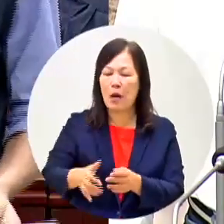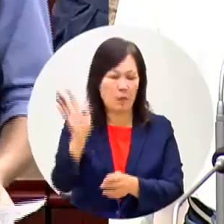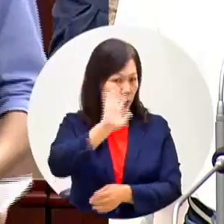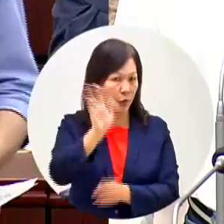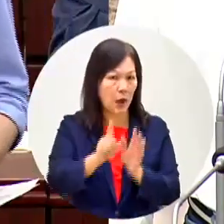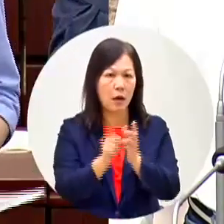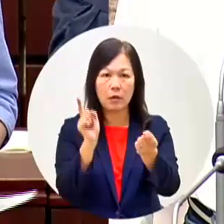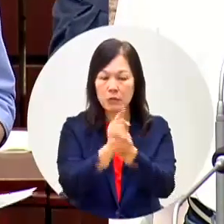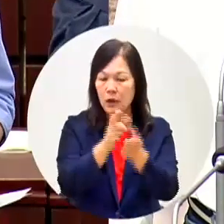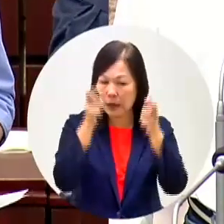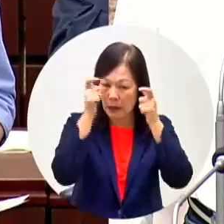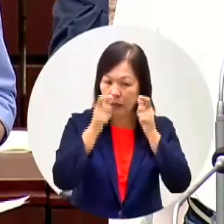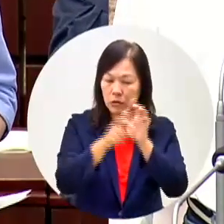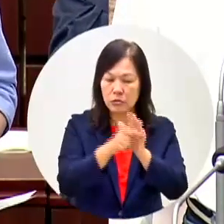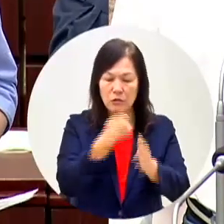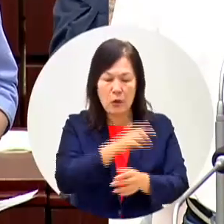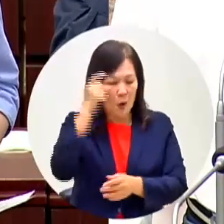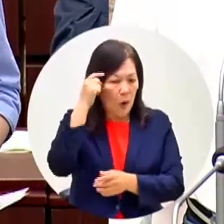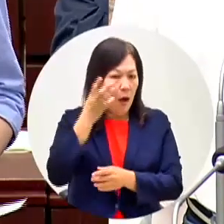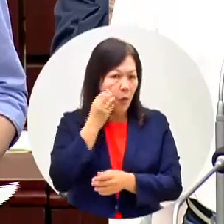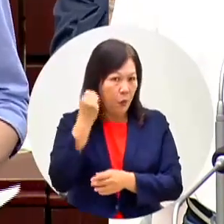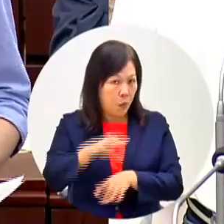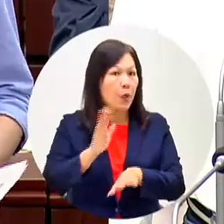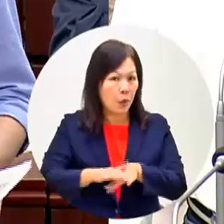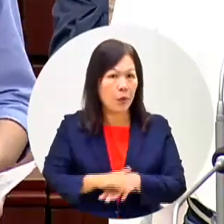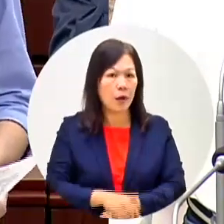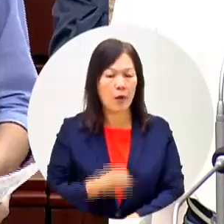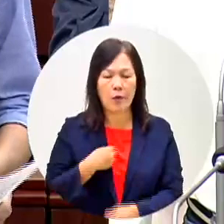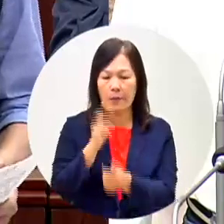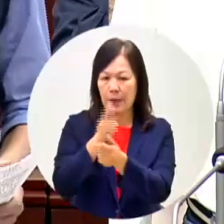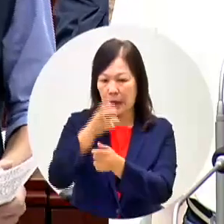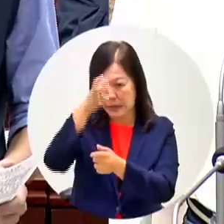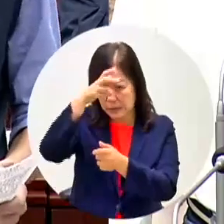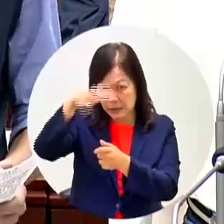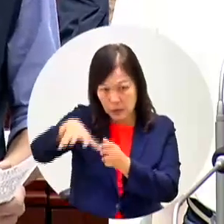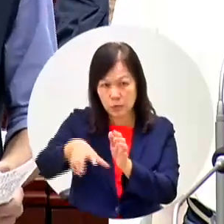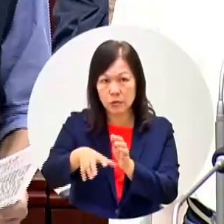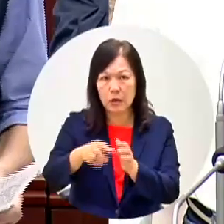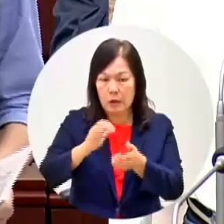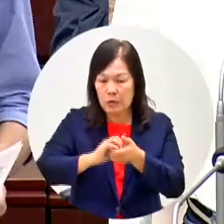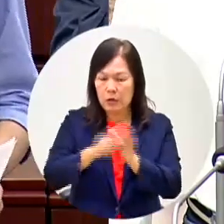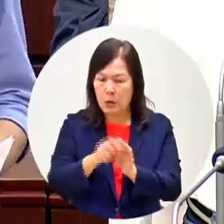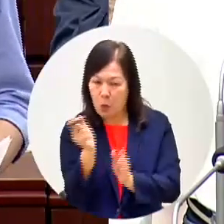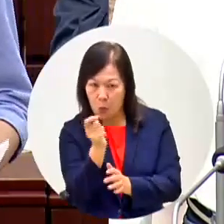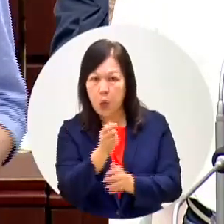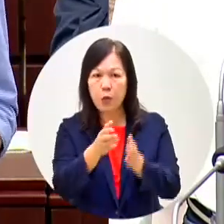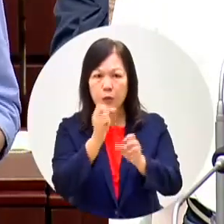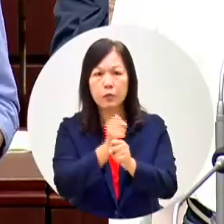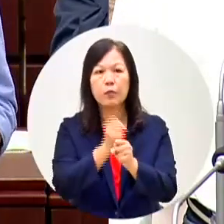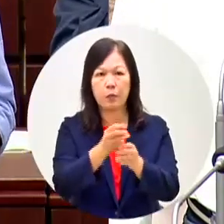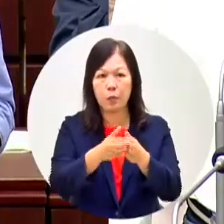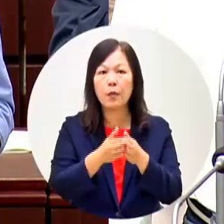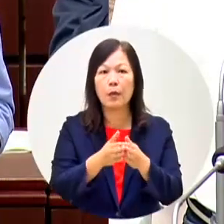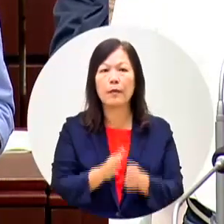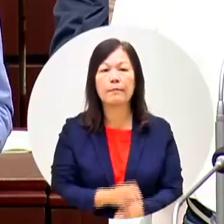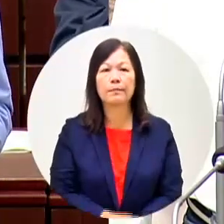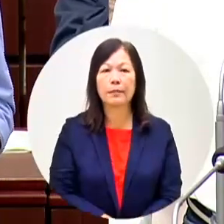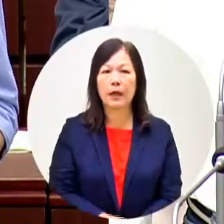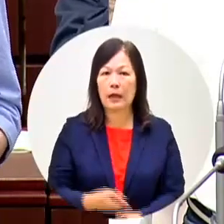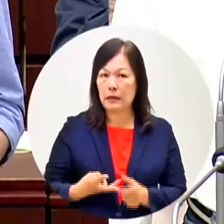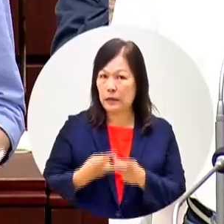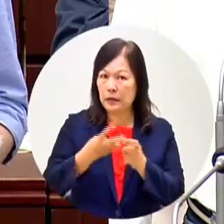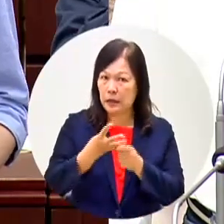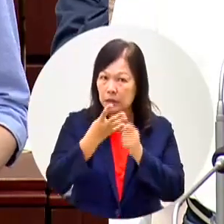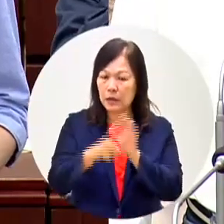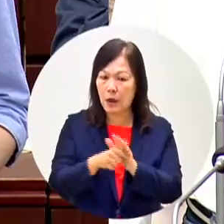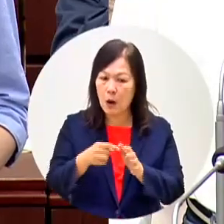嘛。这个我交代警察局局长，一定要速查速办。第四， 治安刚有亮红灯，最